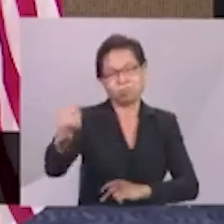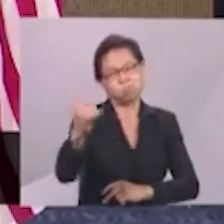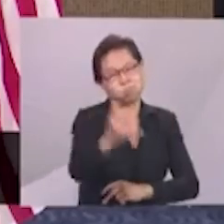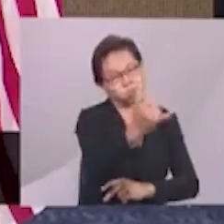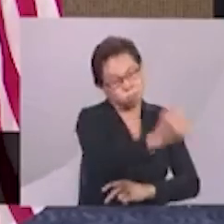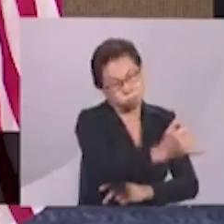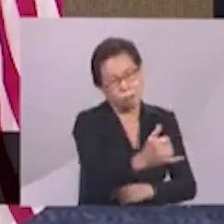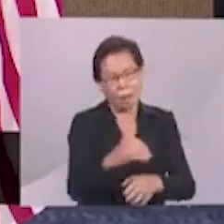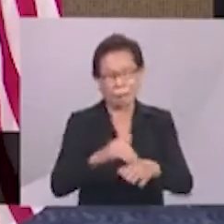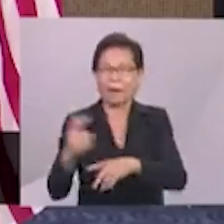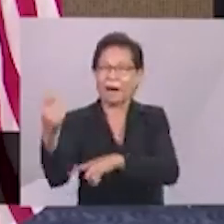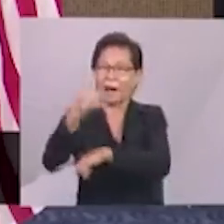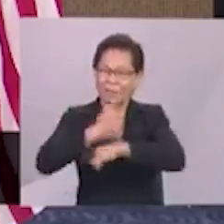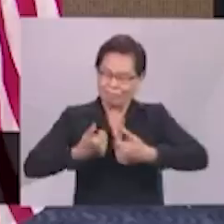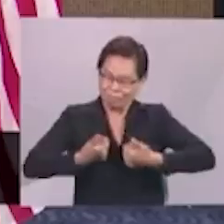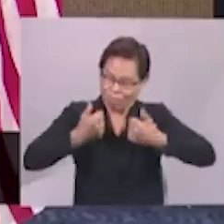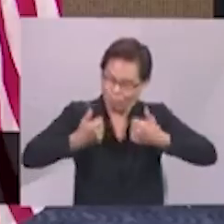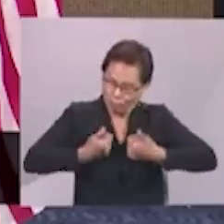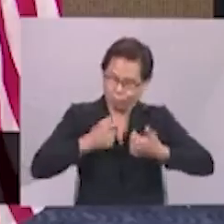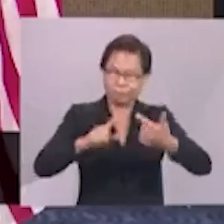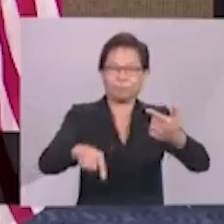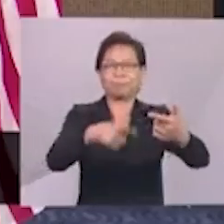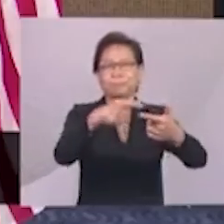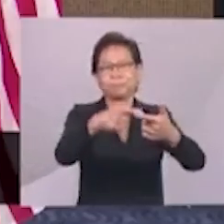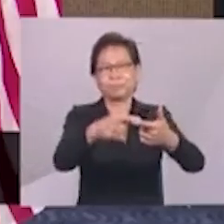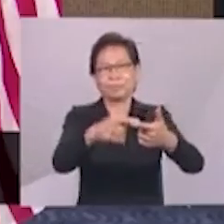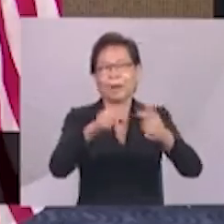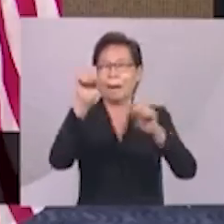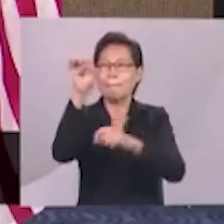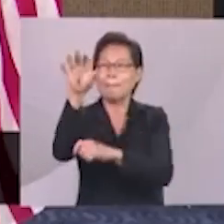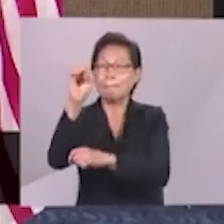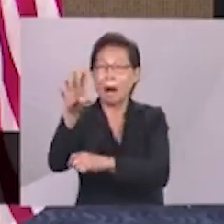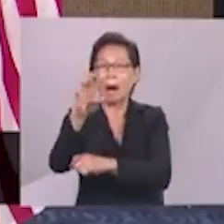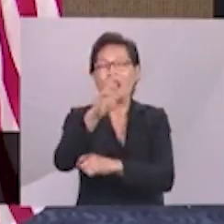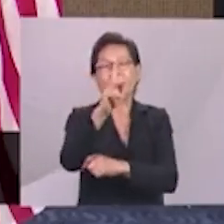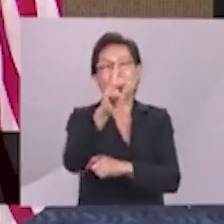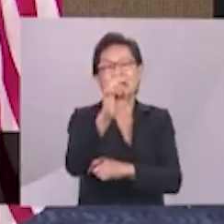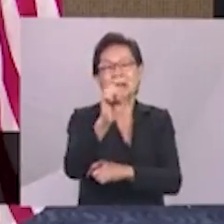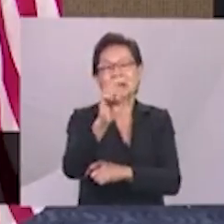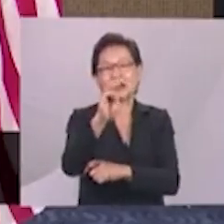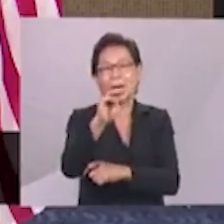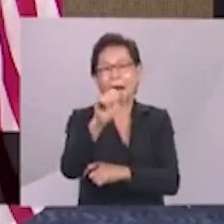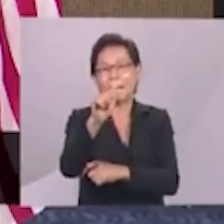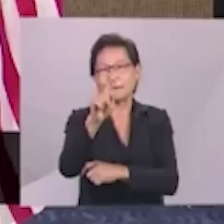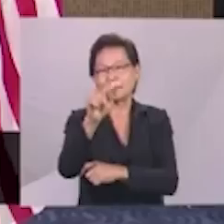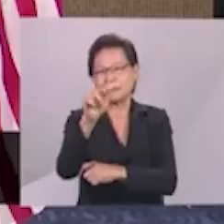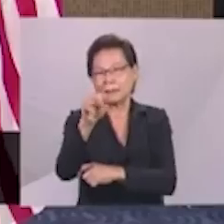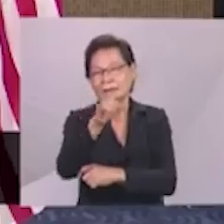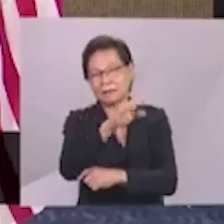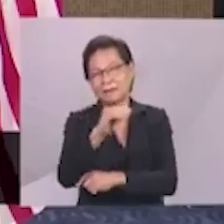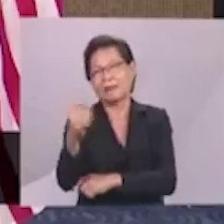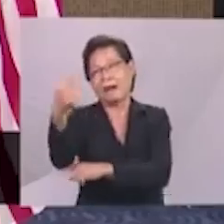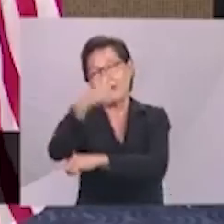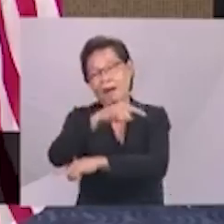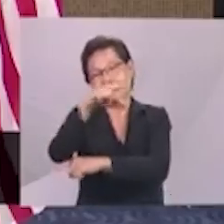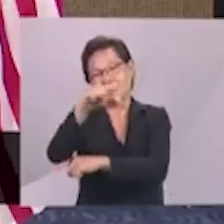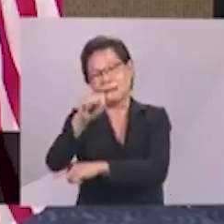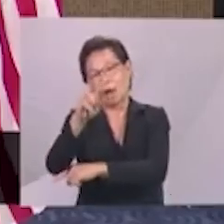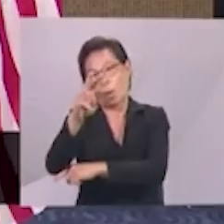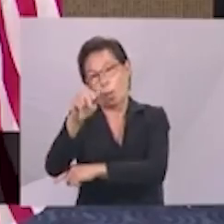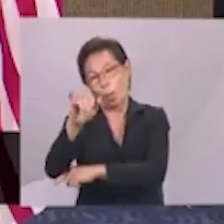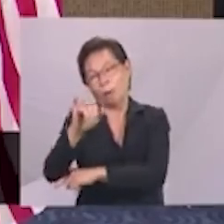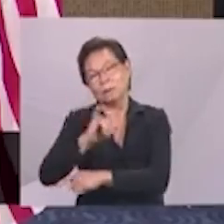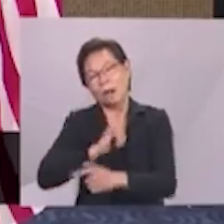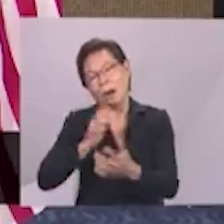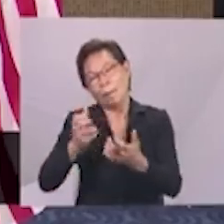yaitu hari raya Idul Fitri pesta ka'matan dan hari gawai jadi